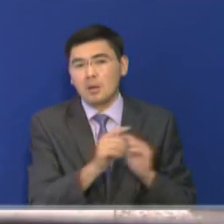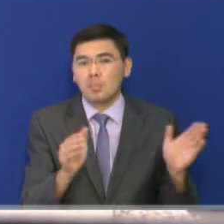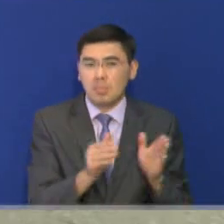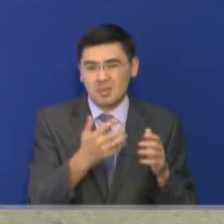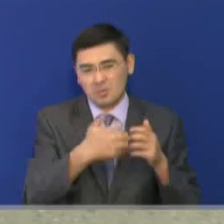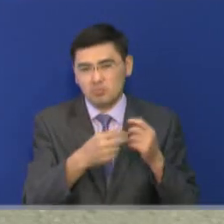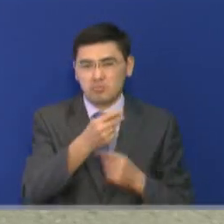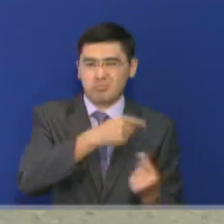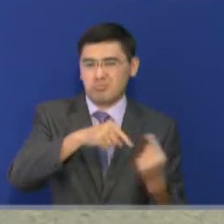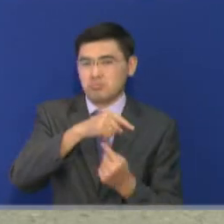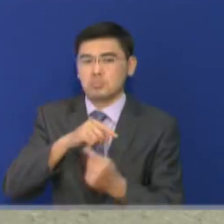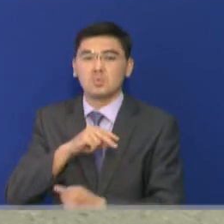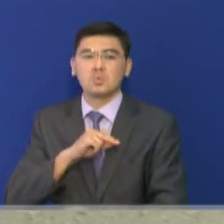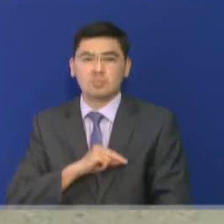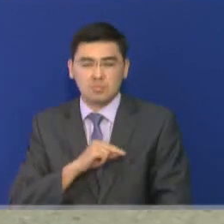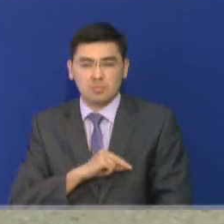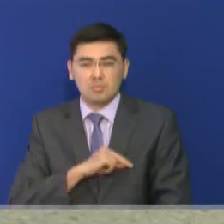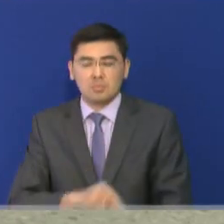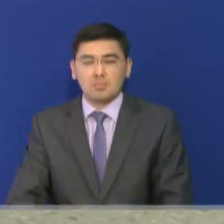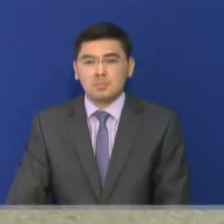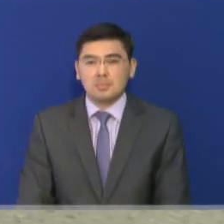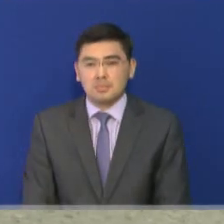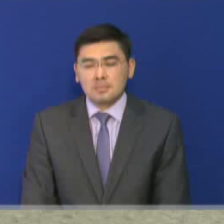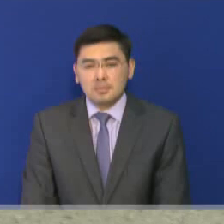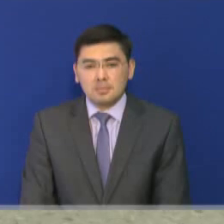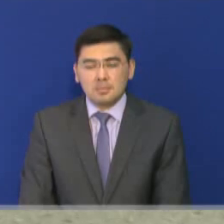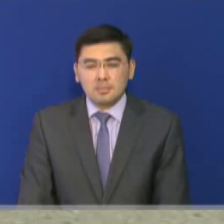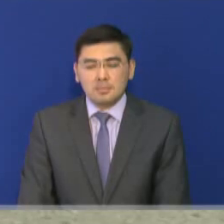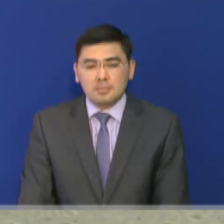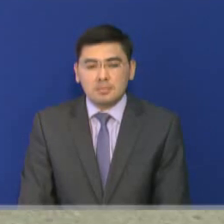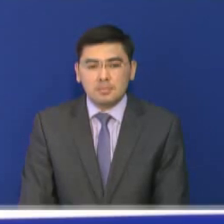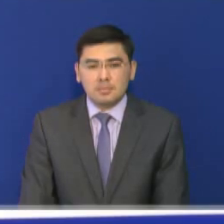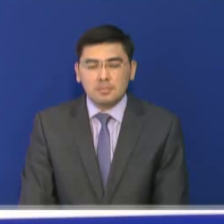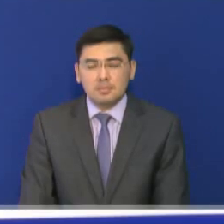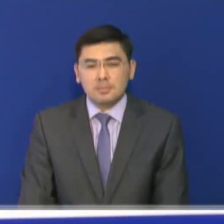среднего предпринимательства. Самат Секенов, Рыскуль Мадвасова, телеканал «Семей».